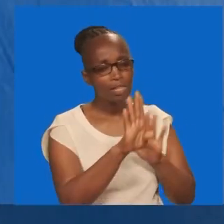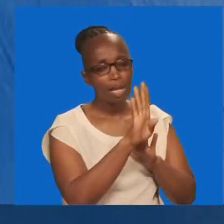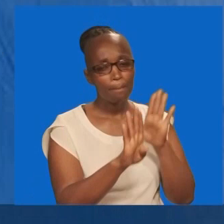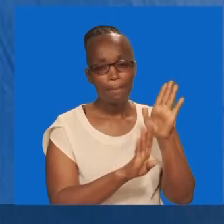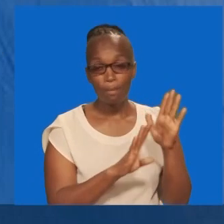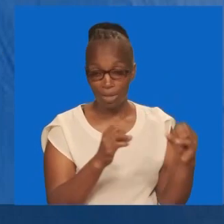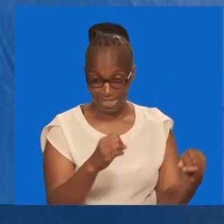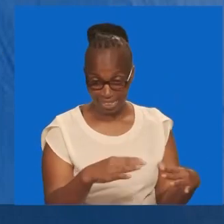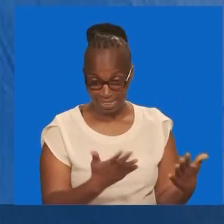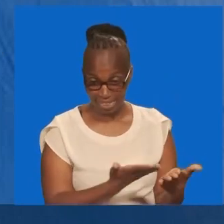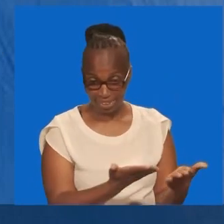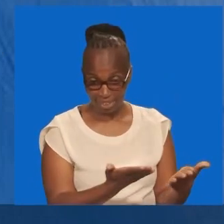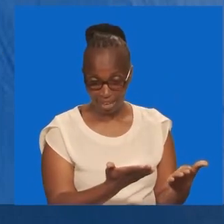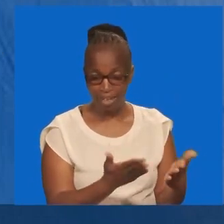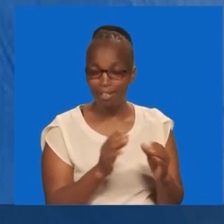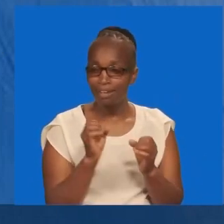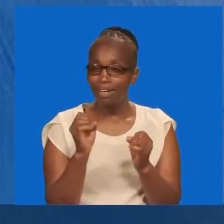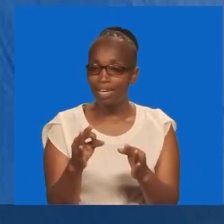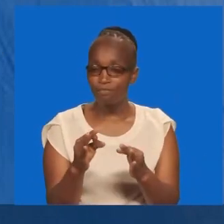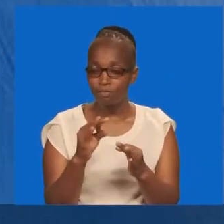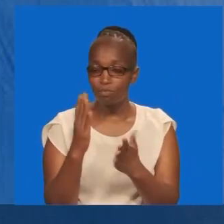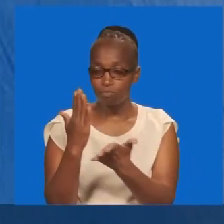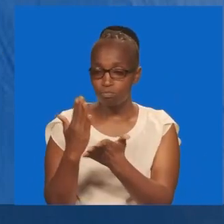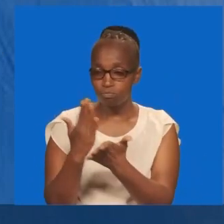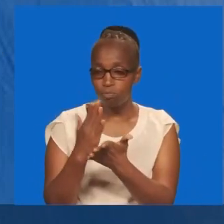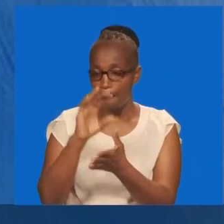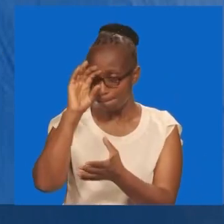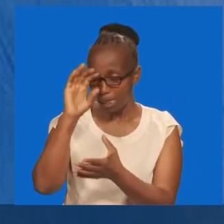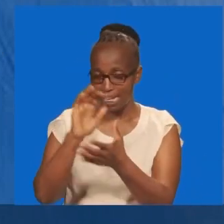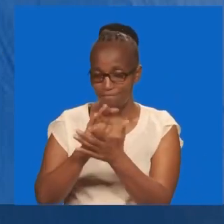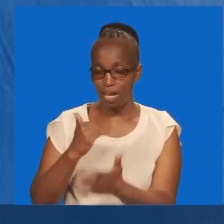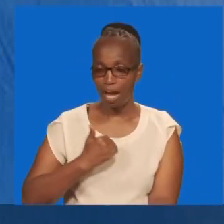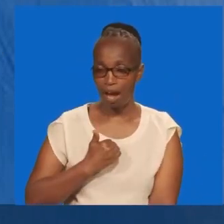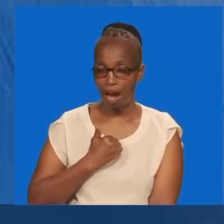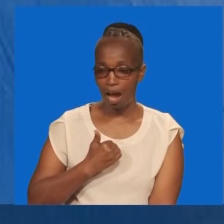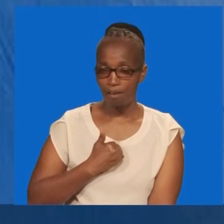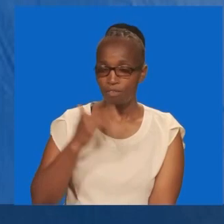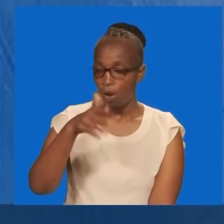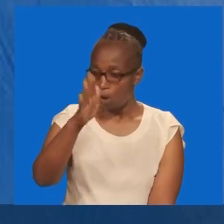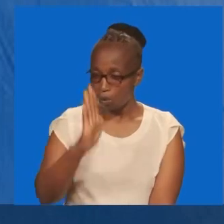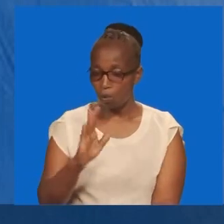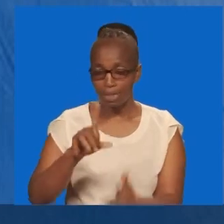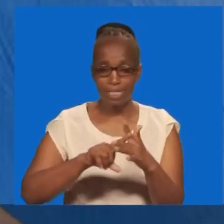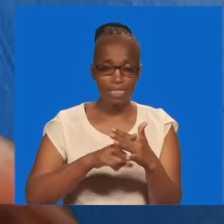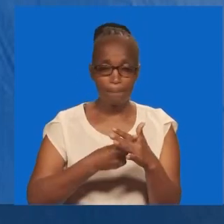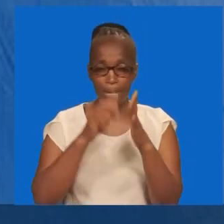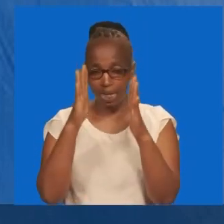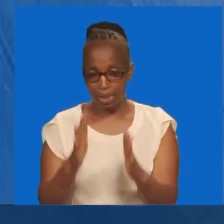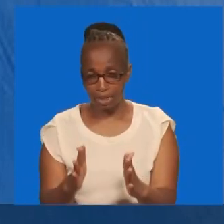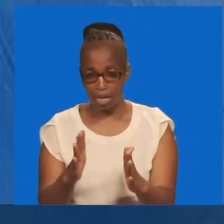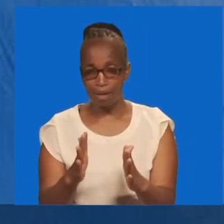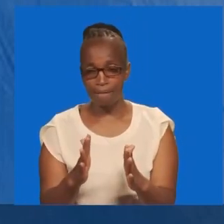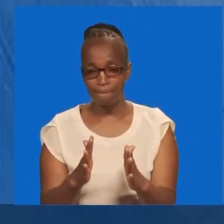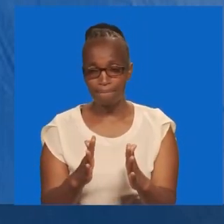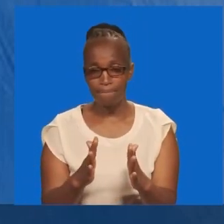maana nasema ya kwamba, so if we understand, ikiwa tunaamini ya kwamba Mungu ndiye mwanzilishi, if we